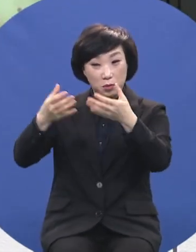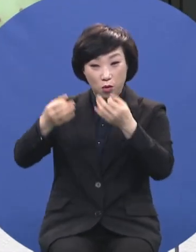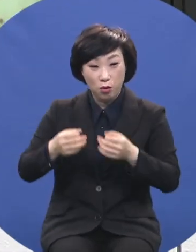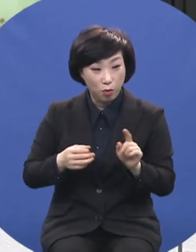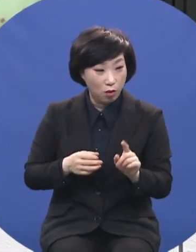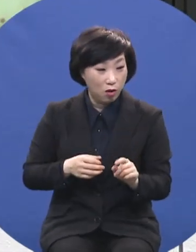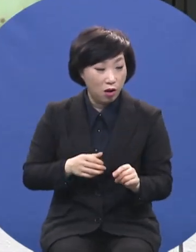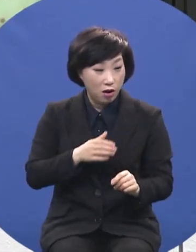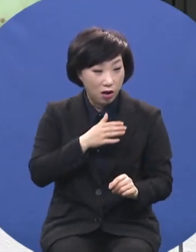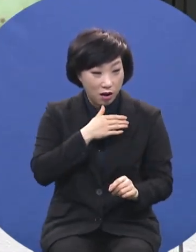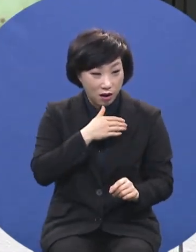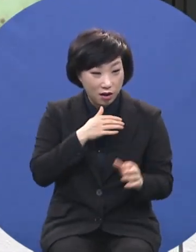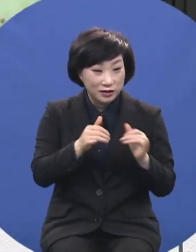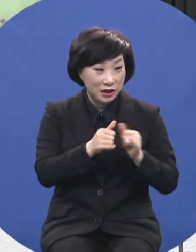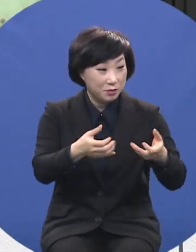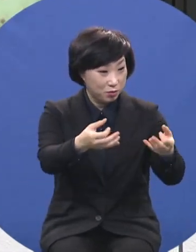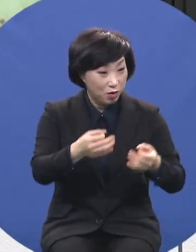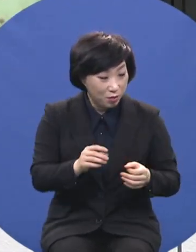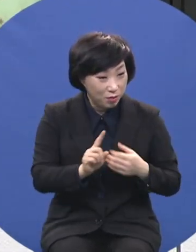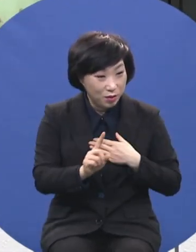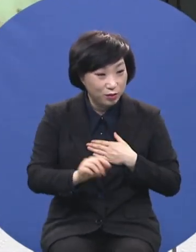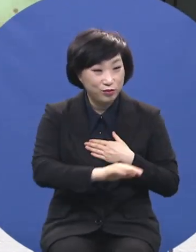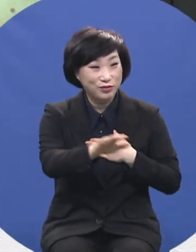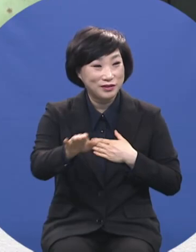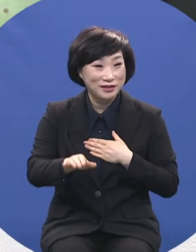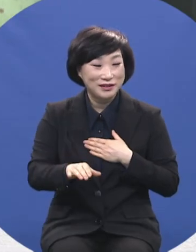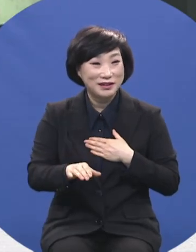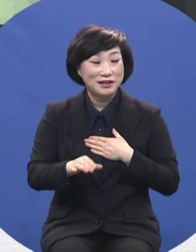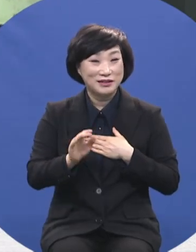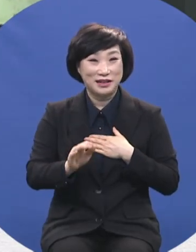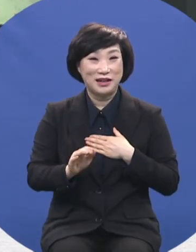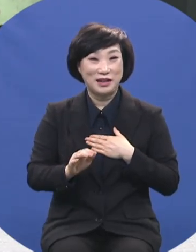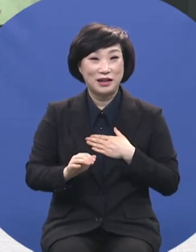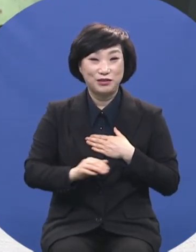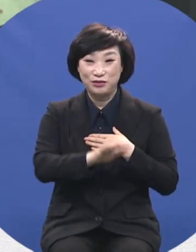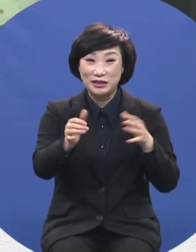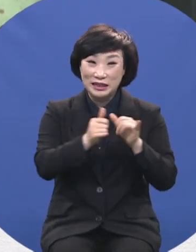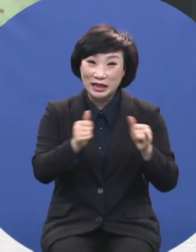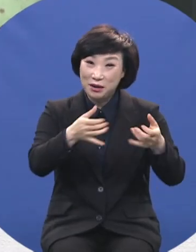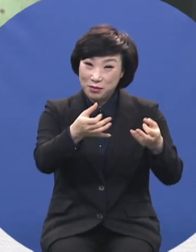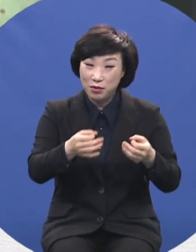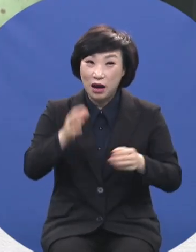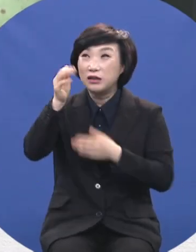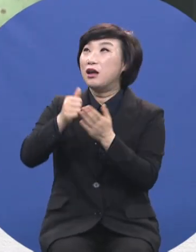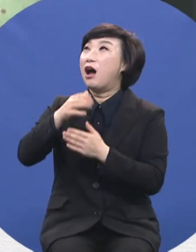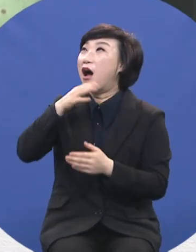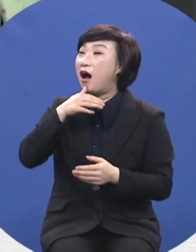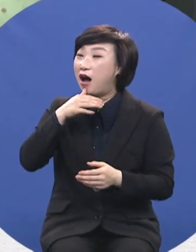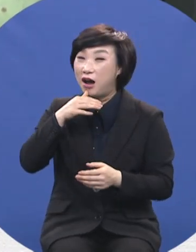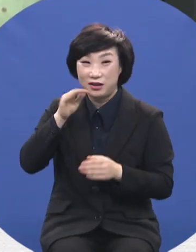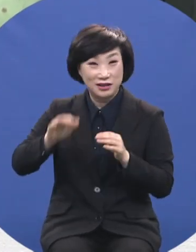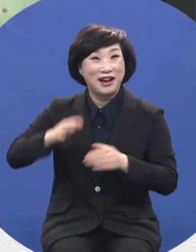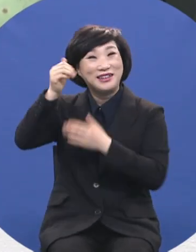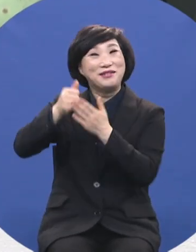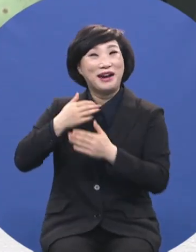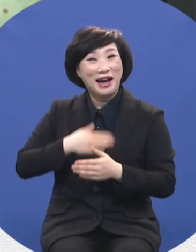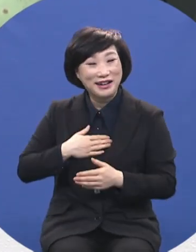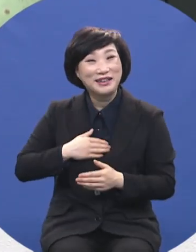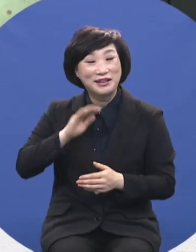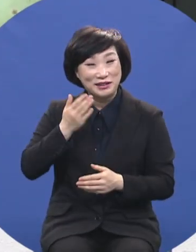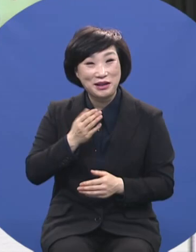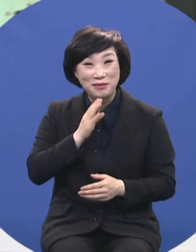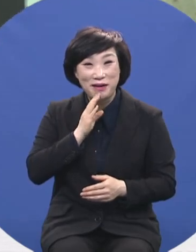저렇게 생겼구나, 하나님은 저런 하나님이시구나, 우리를 보고 하나님을 알게 하라는 거예요.